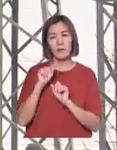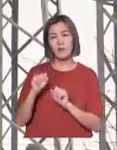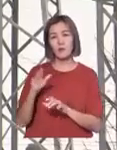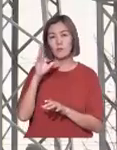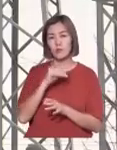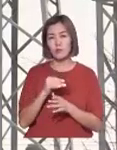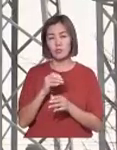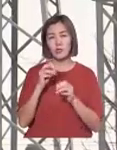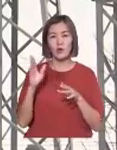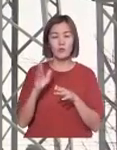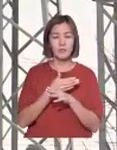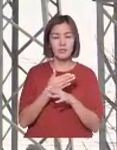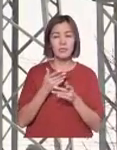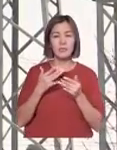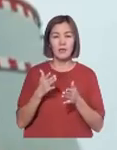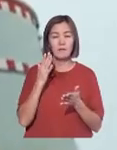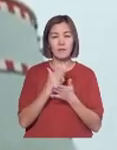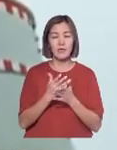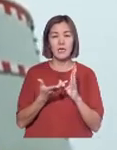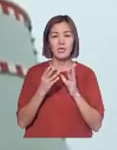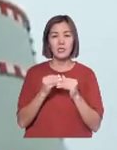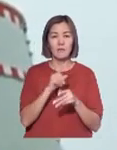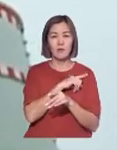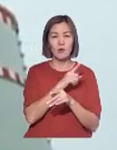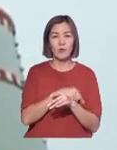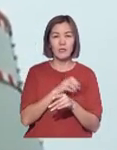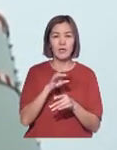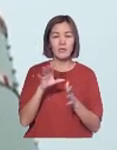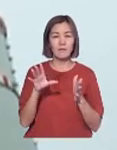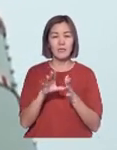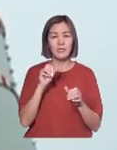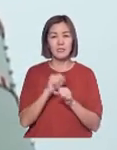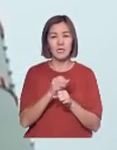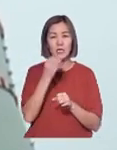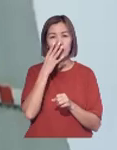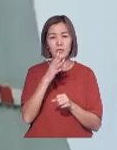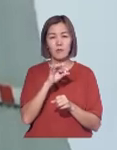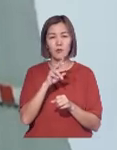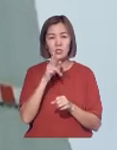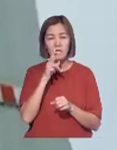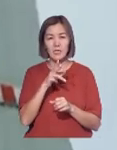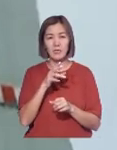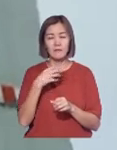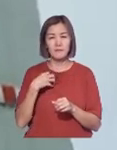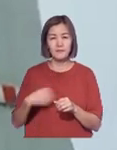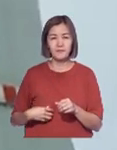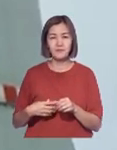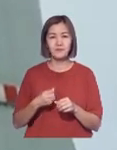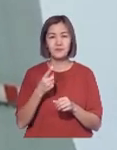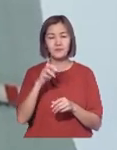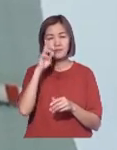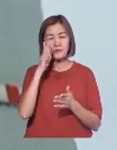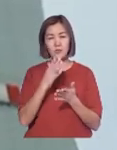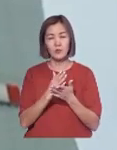Басты қауіпсіздік талабы да осы. Жалпы әлемдегі ең қуатты атом электр станциялары Жапония, Оңтүстік Корея, Франция сынды бірқатар